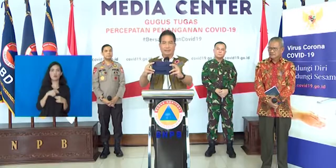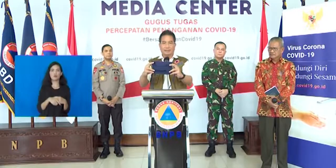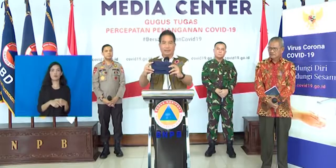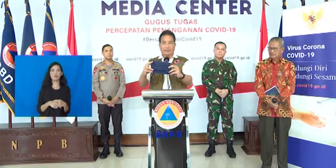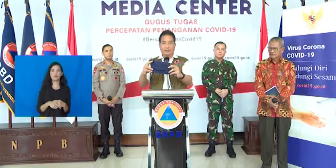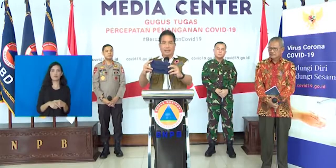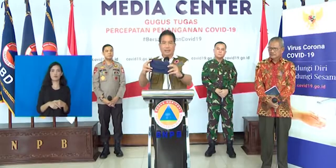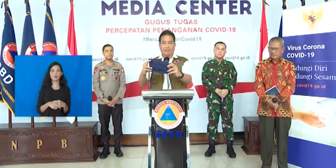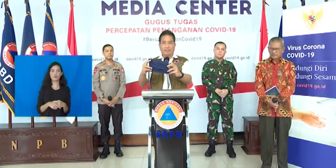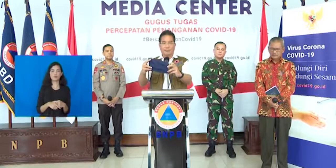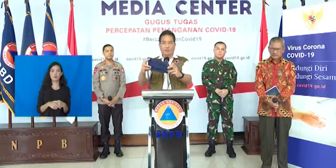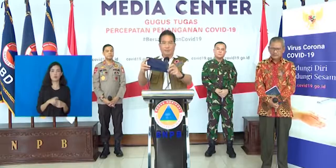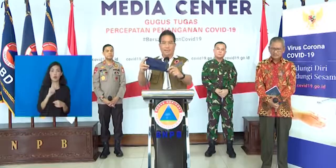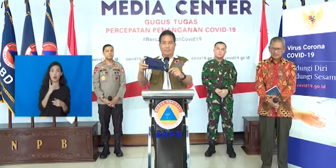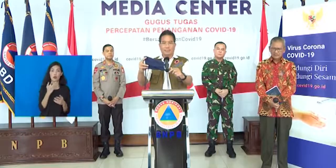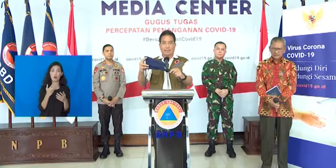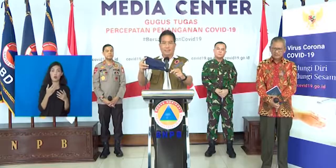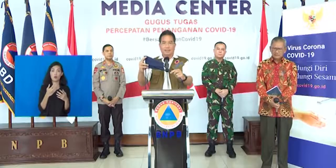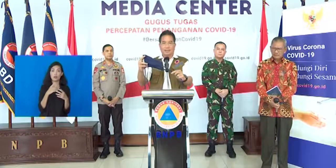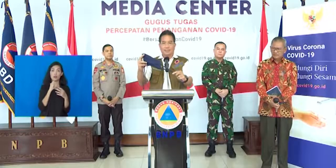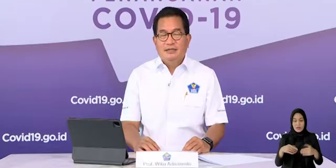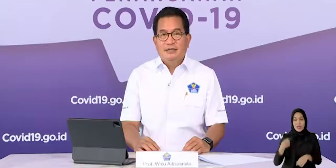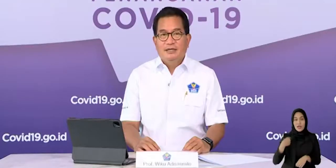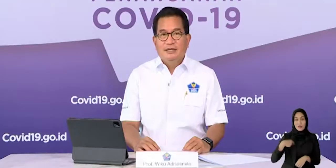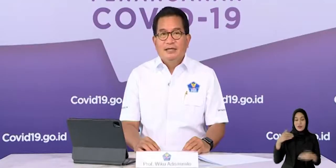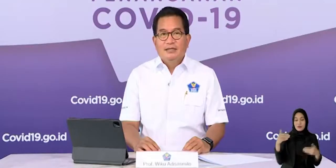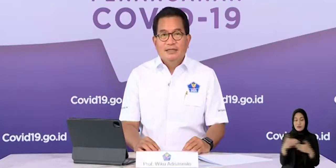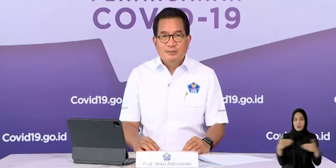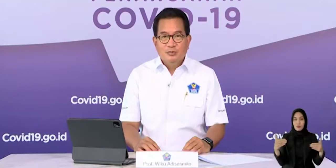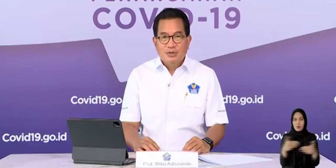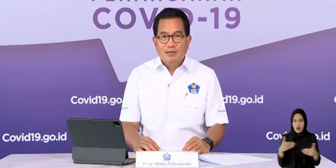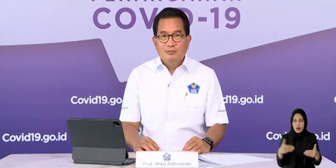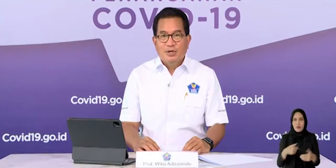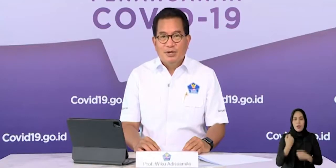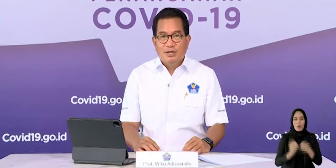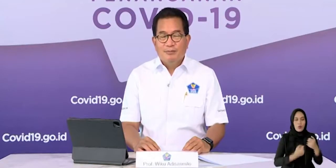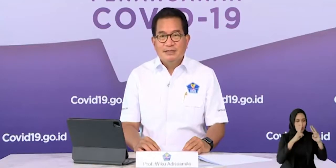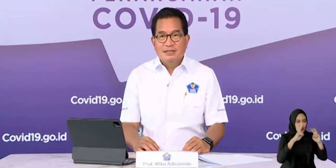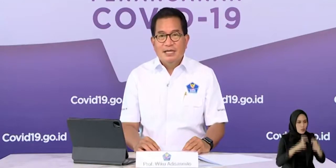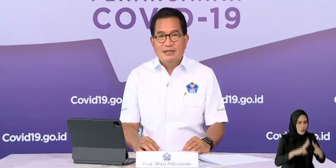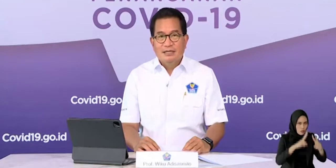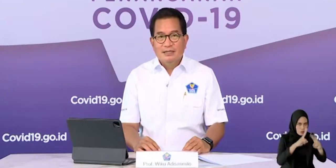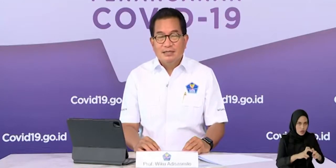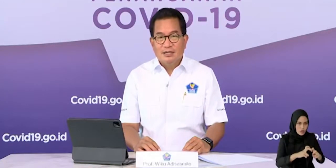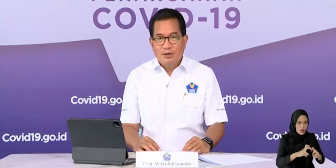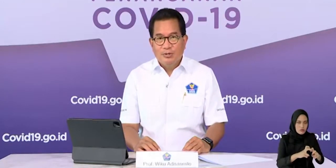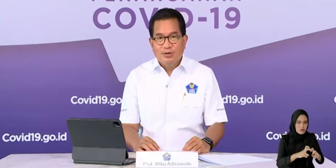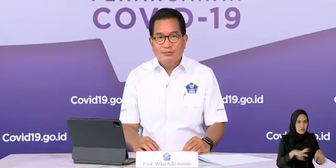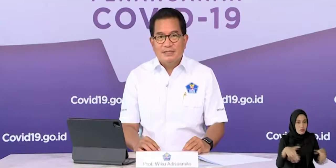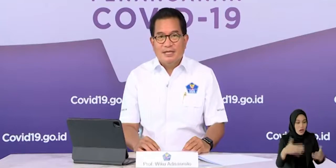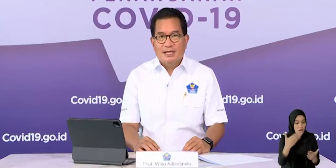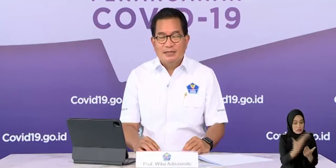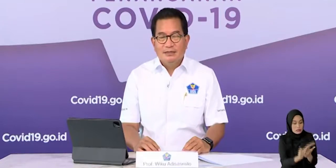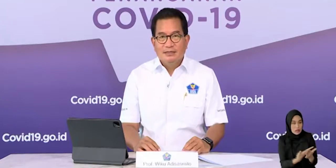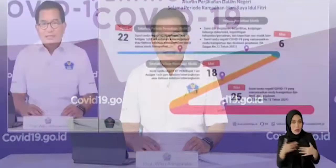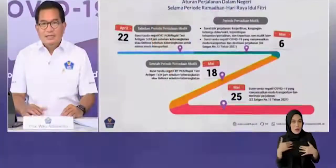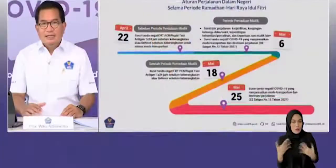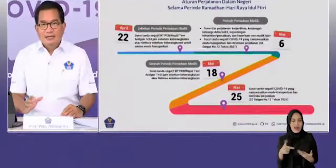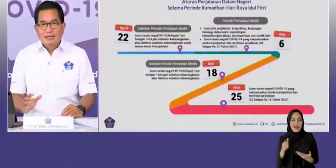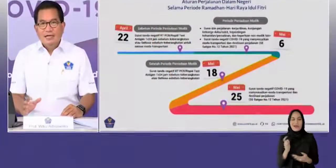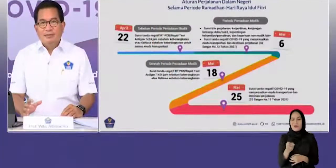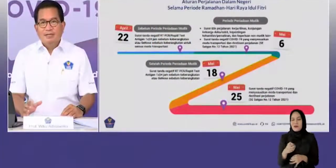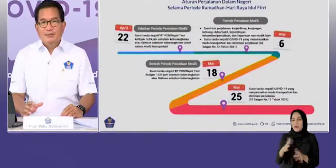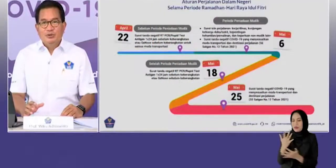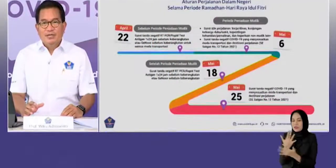kesehatan Wiku Adhisa Smito meminta kepada setiapapun yang kontak erat dengan dirinya untuk melakukan tes COVID-19 sebagai upaya testing dan juga